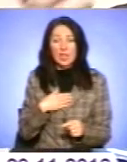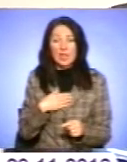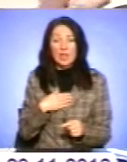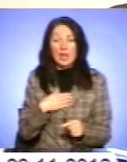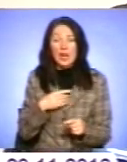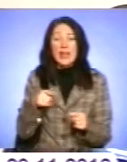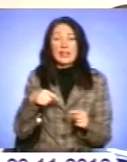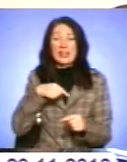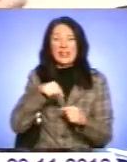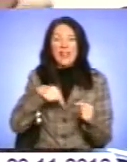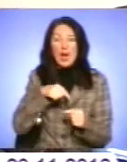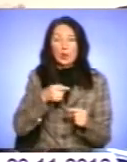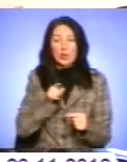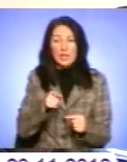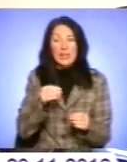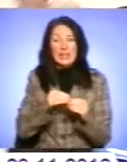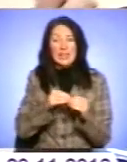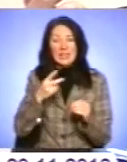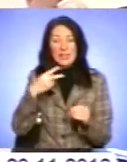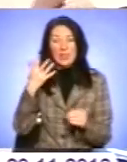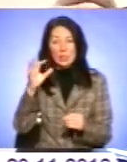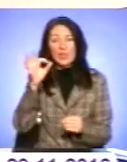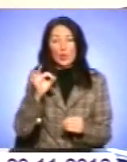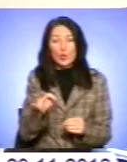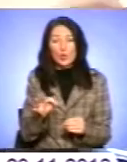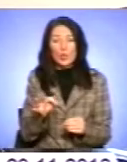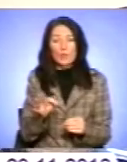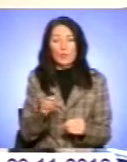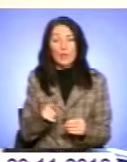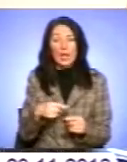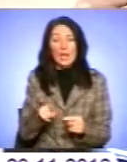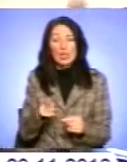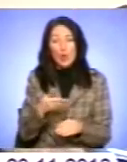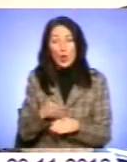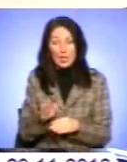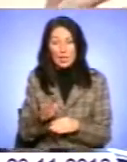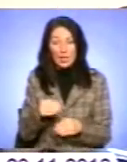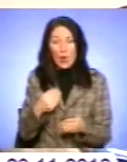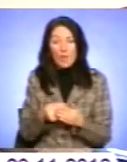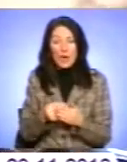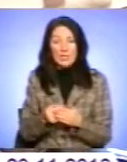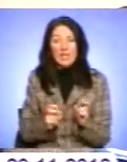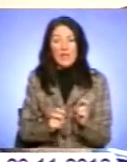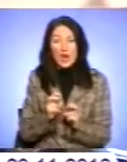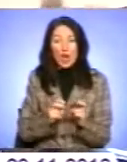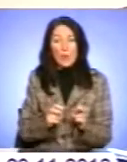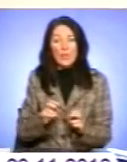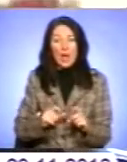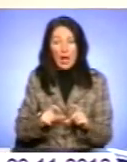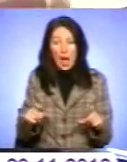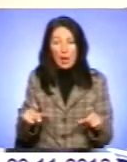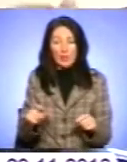накрутки тих 10 і 25 відсотків. А іншу частину, вартість виробника, як то кажуть, значить,